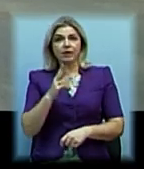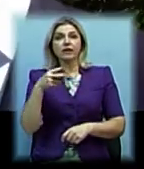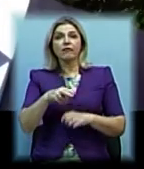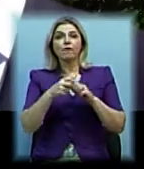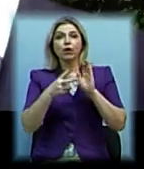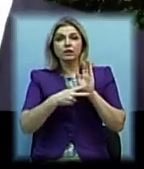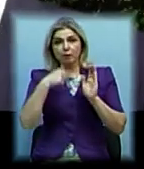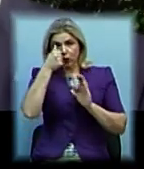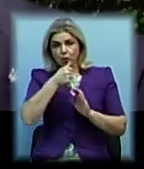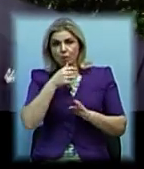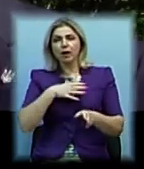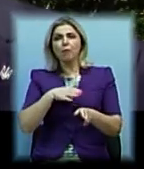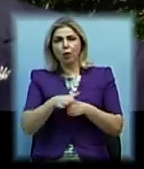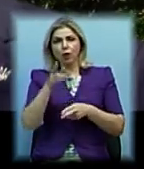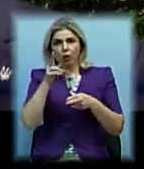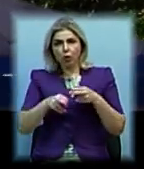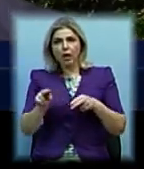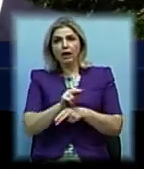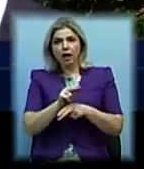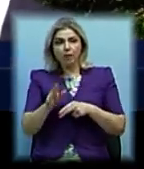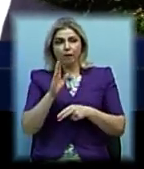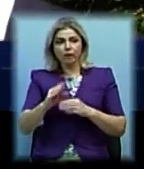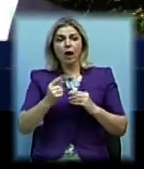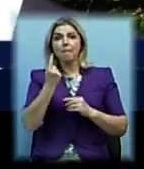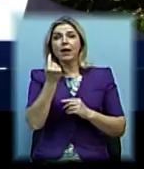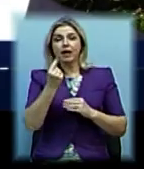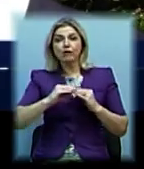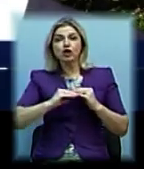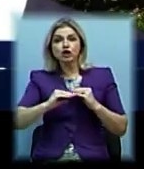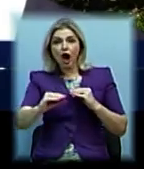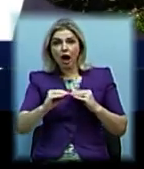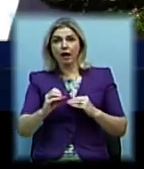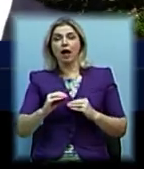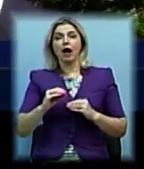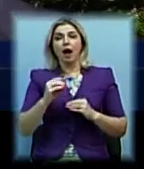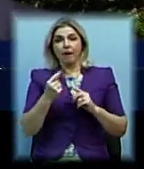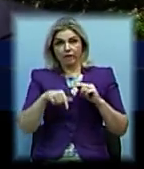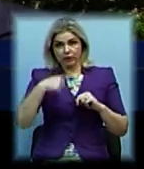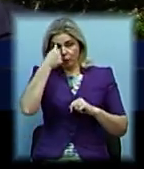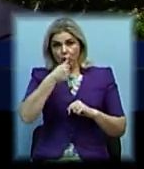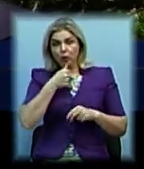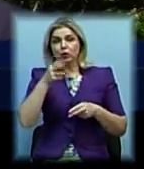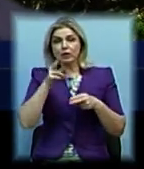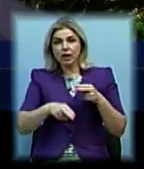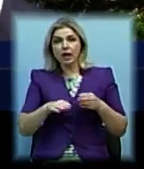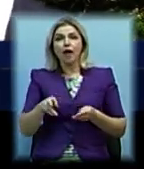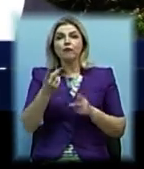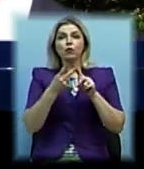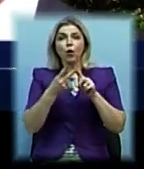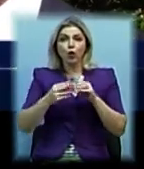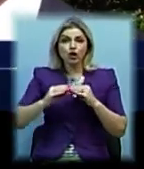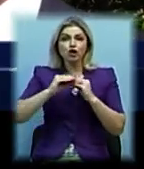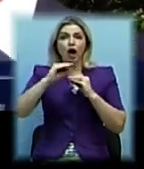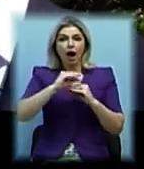було закінчено повністю ремонт по вирівнюючому шару. В цьому році майже закінчений верхній шар